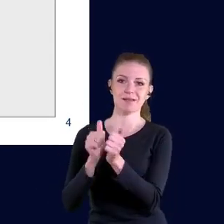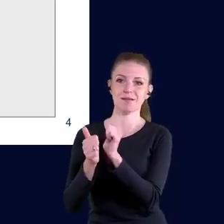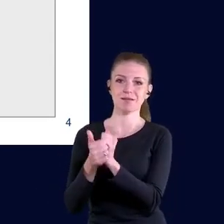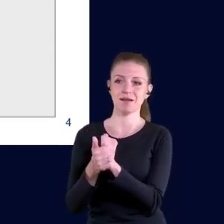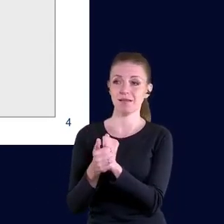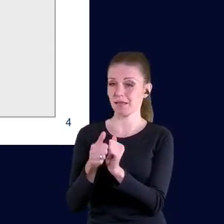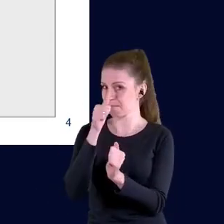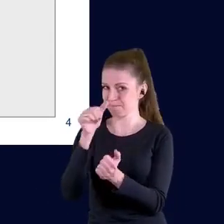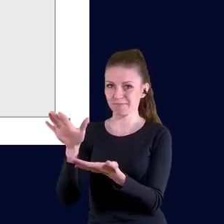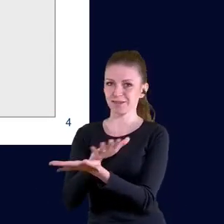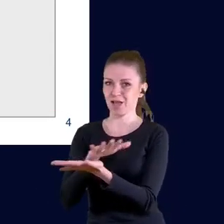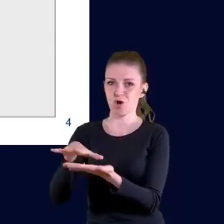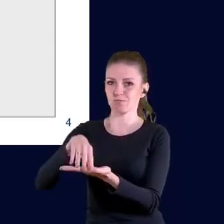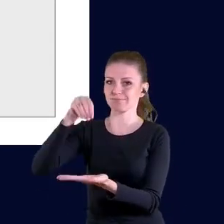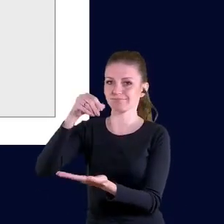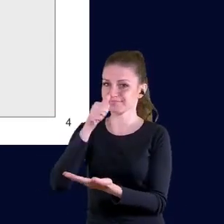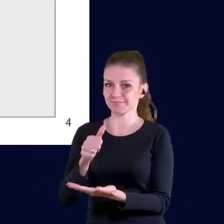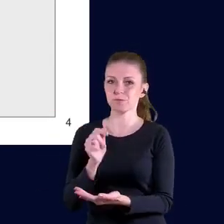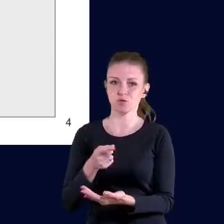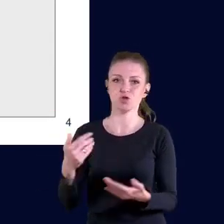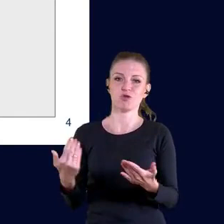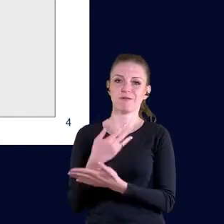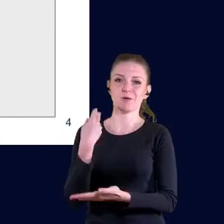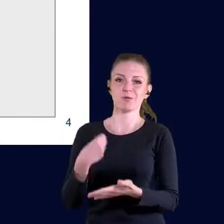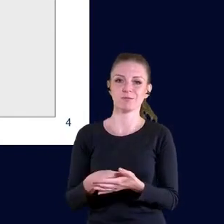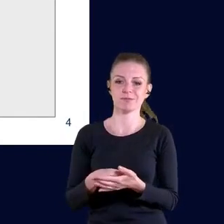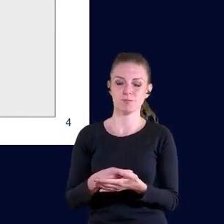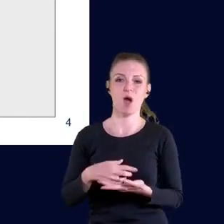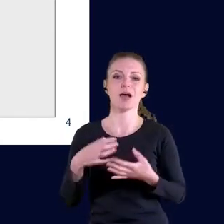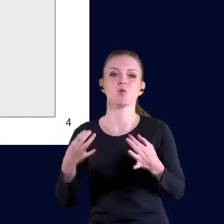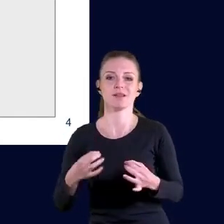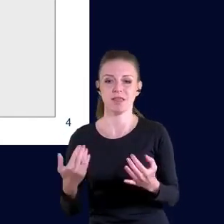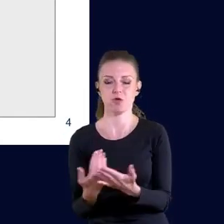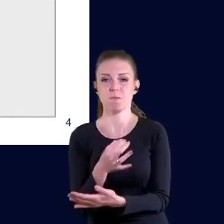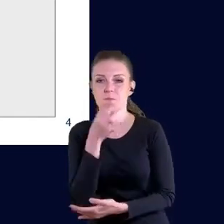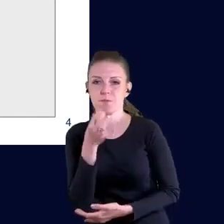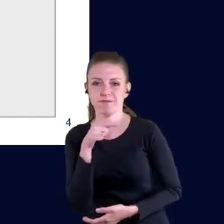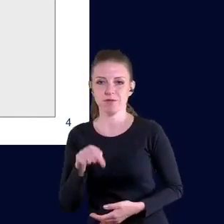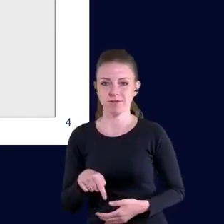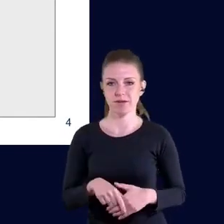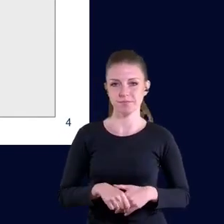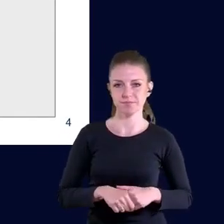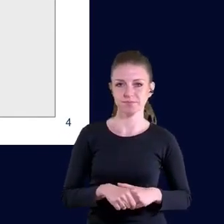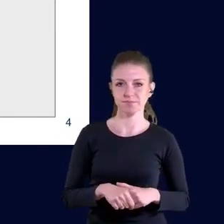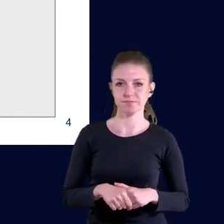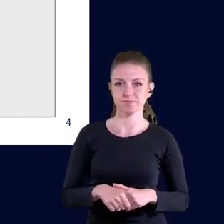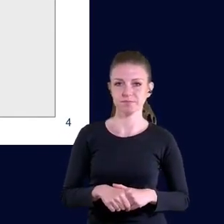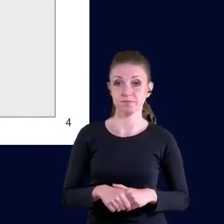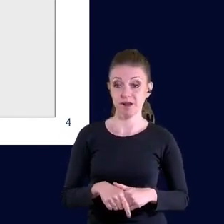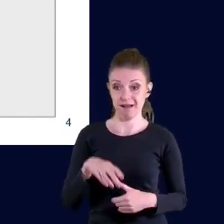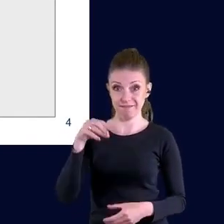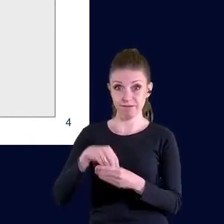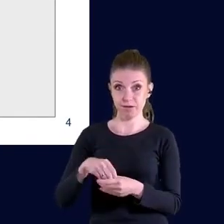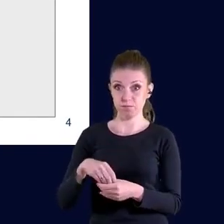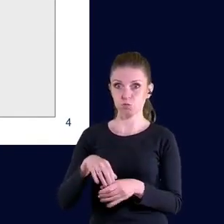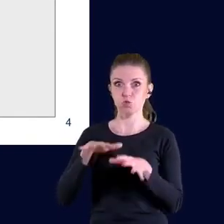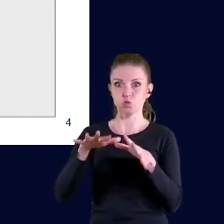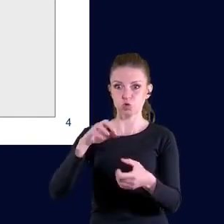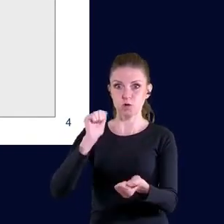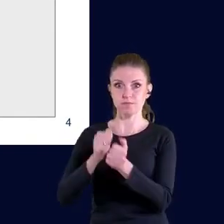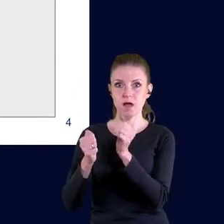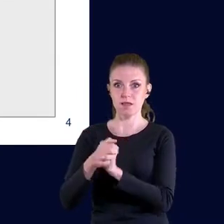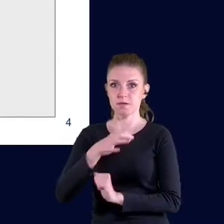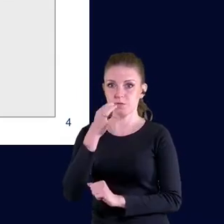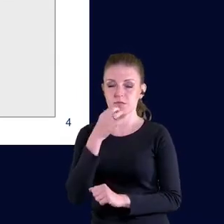które z tych dyscyplinach które niekoniecznie mają nie Niekoniecznie ulegają dynamicznym zmianom takimi jak na przykład